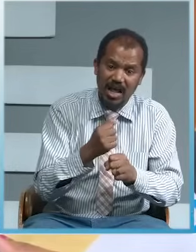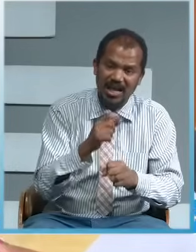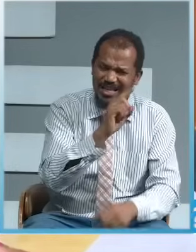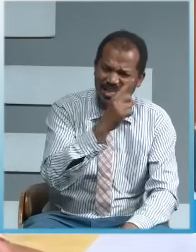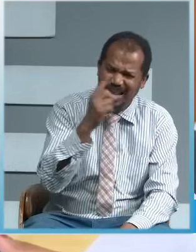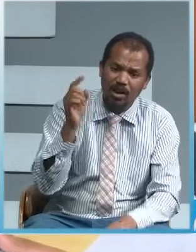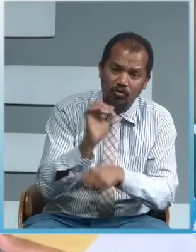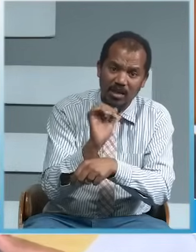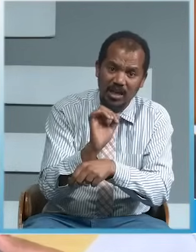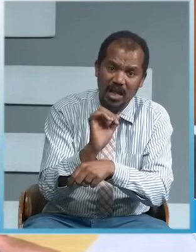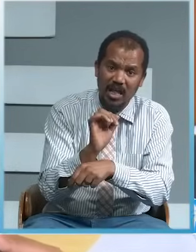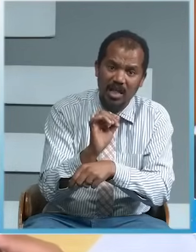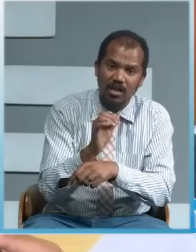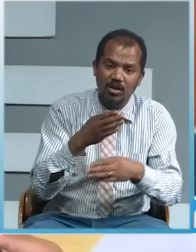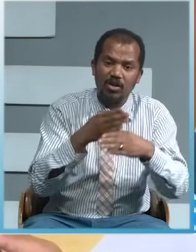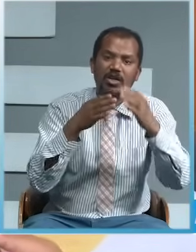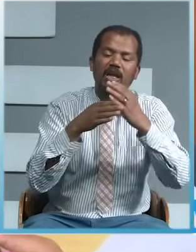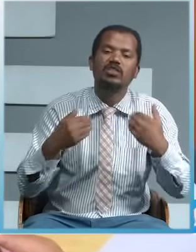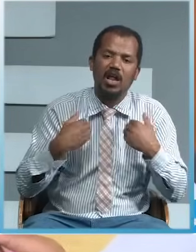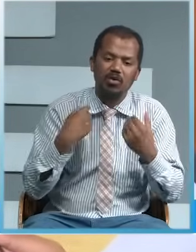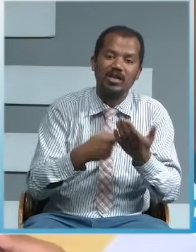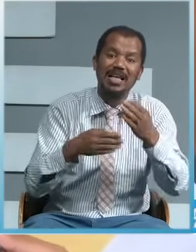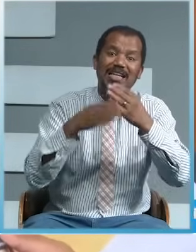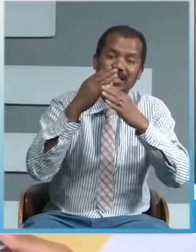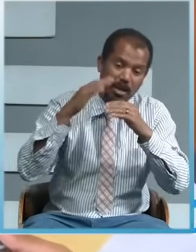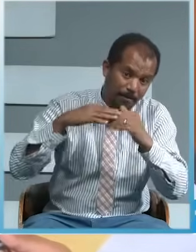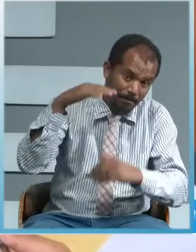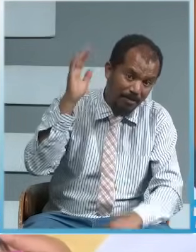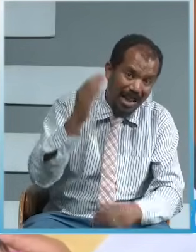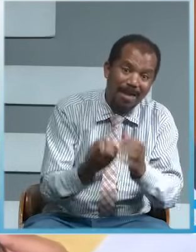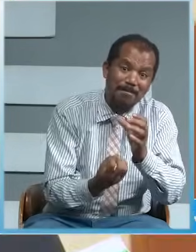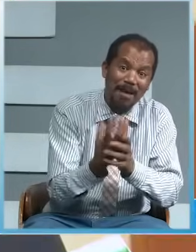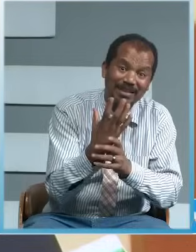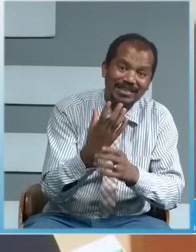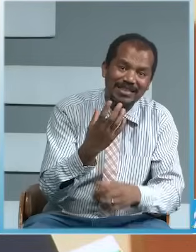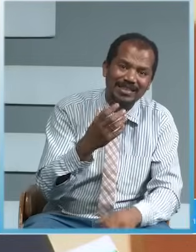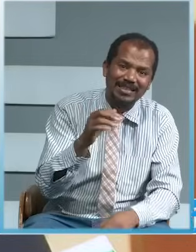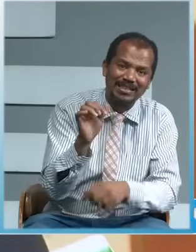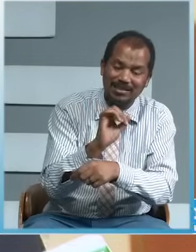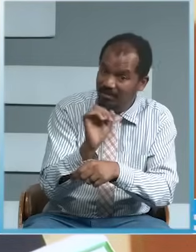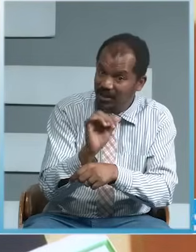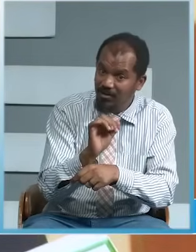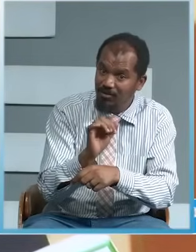ስናውል እያንዳንዱ መኪና ስታንዳርድ አለው ከዛ ስታንዳርድ በላይ የሚያመነጭ በተለይ አማቅ የሚጋዙ